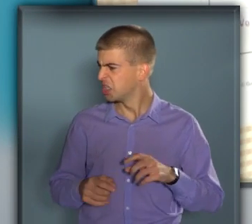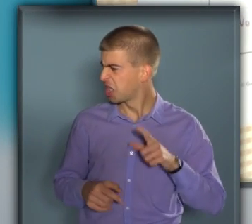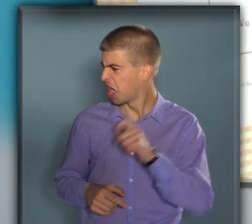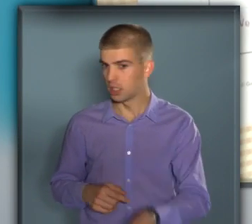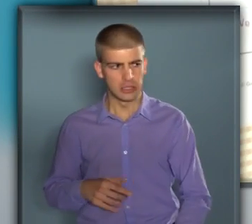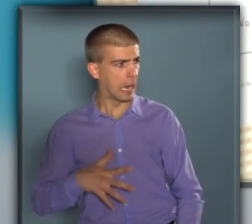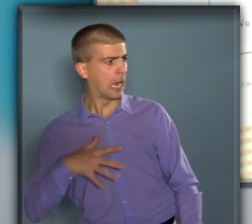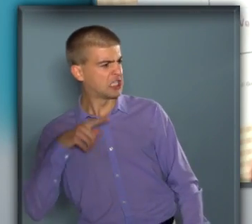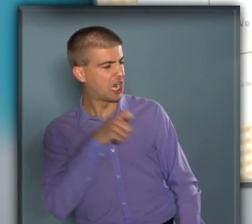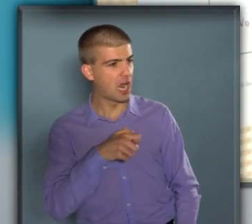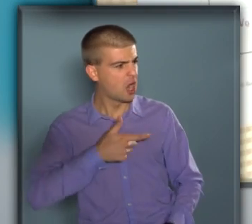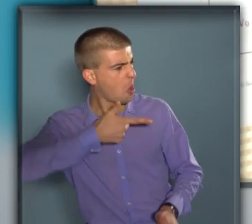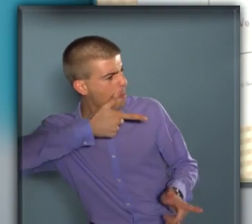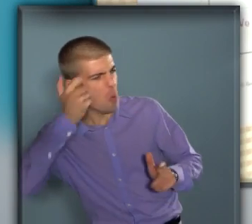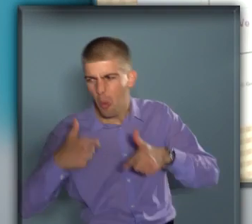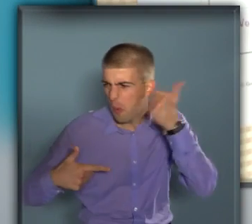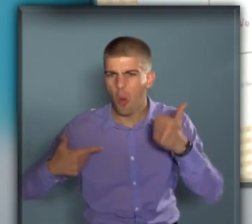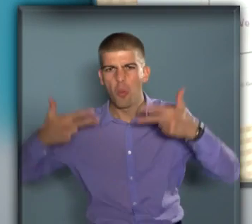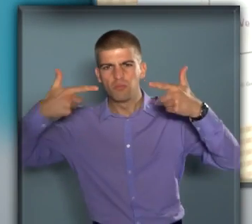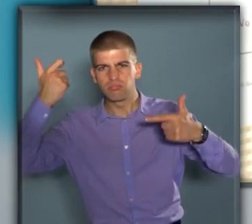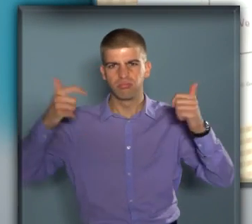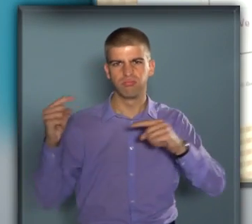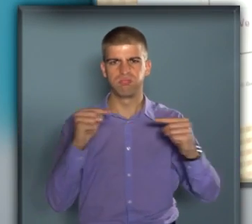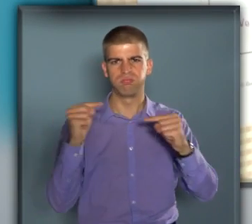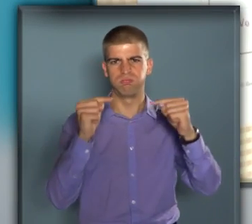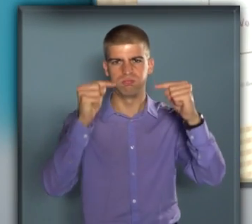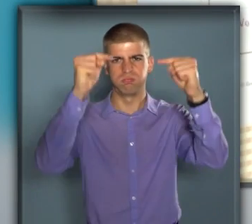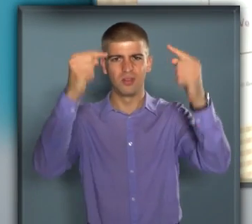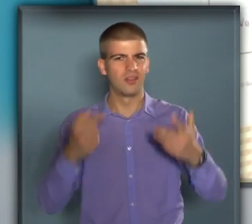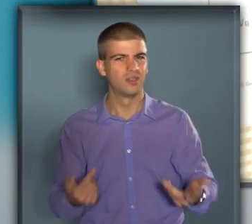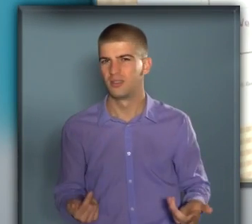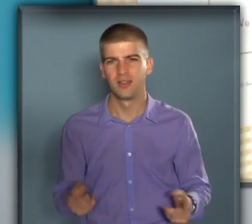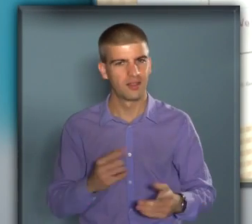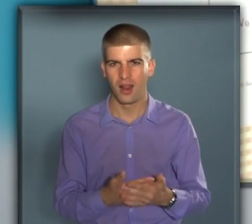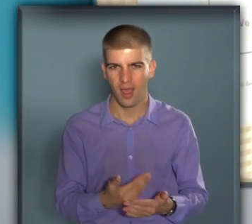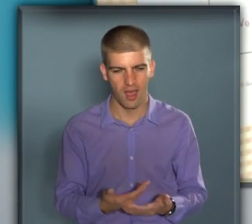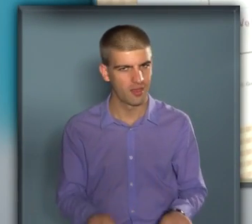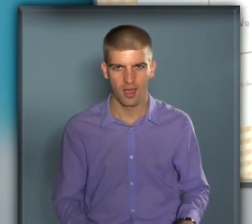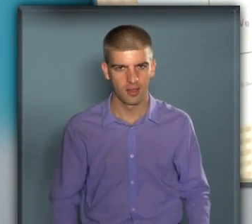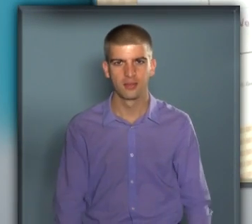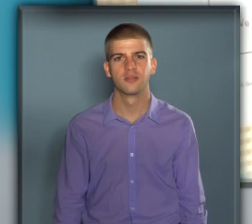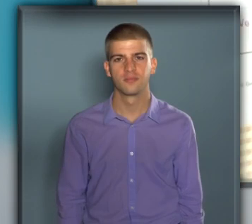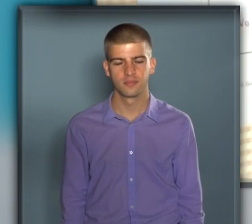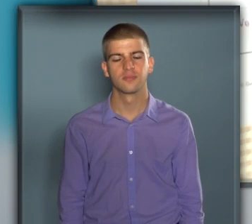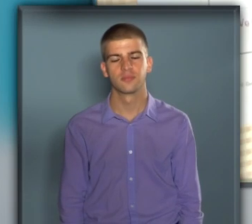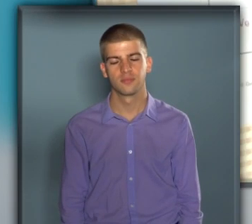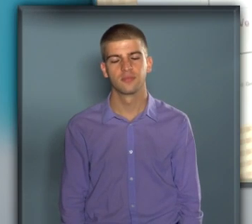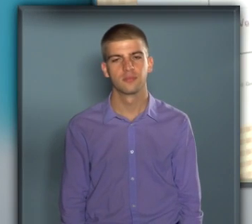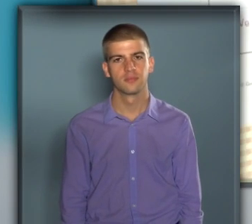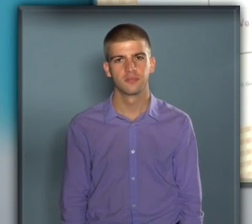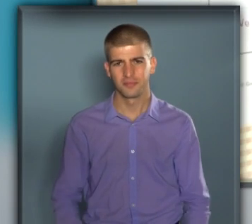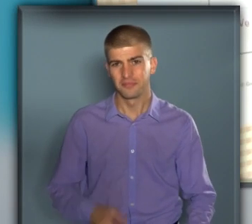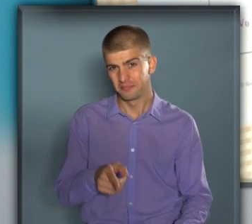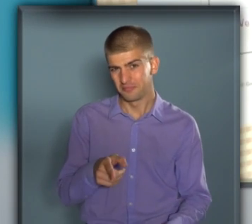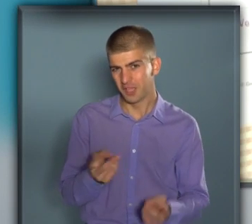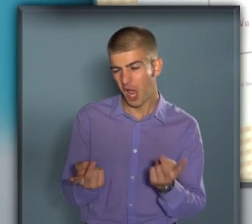szembe, hanem hogy támogatni tudjuk őt ebben a korban is, amit ugye sok szülő igazán nehéznek gondol. A